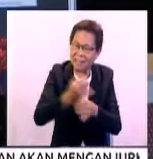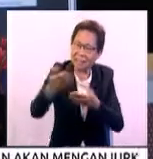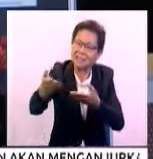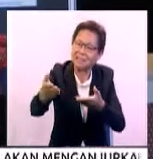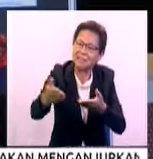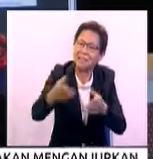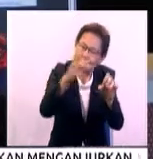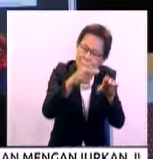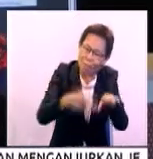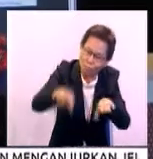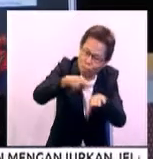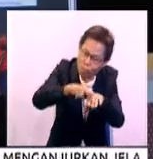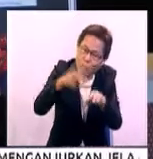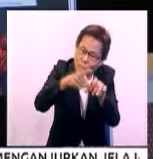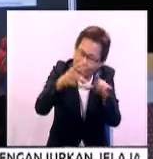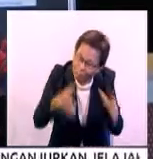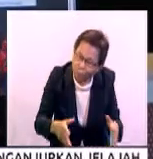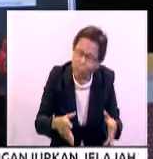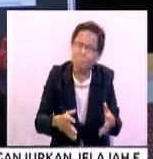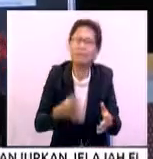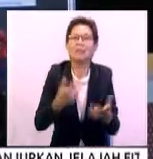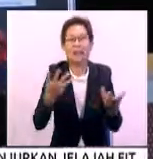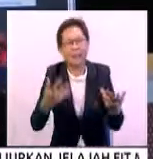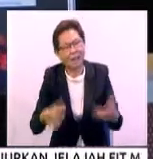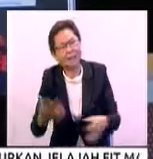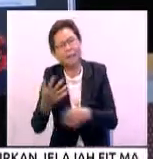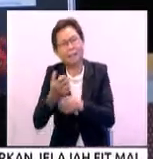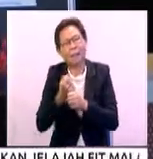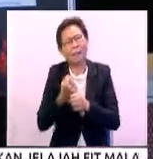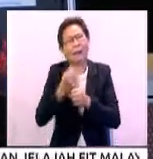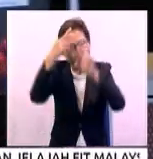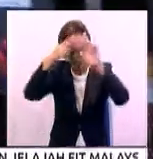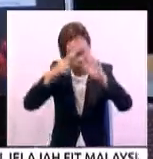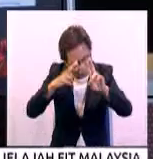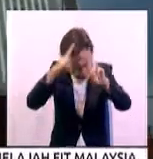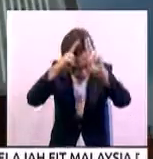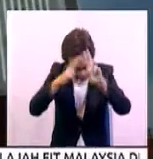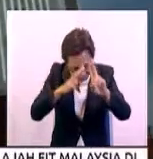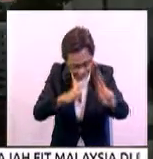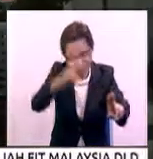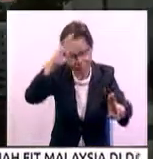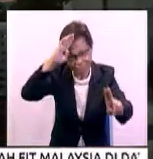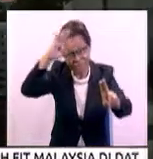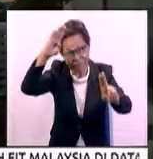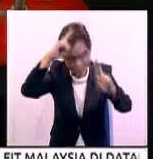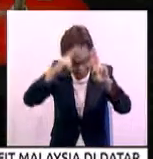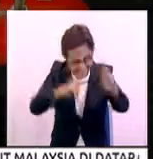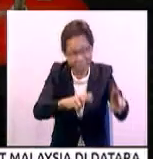alhamdulillah dapat anugerah atau penghormatan yang sebeginilah.